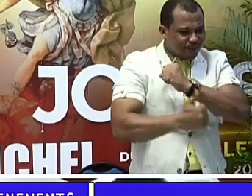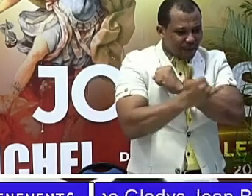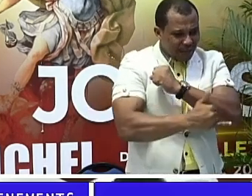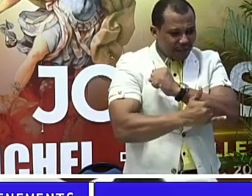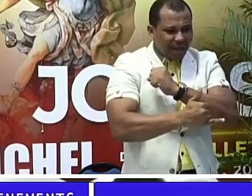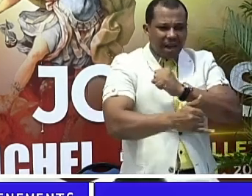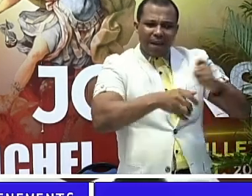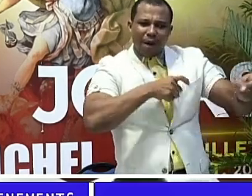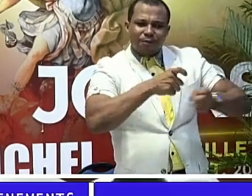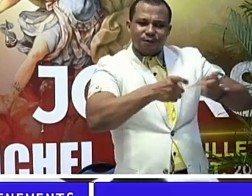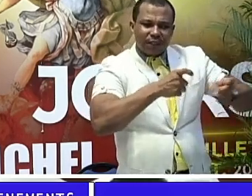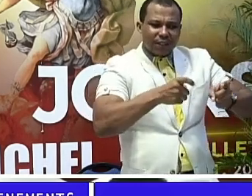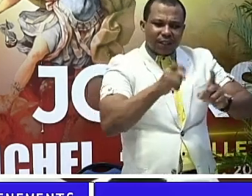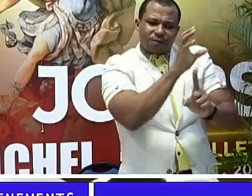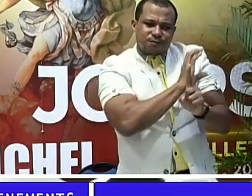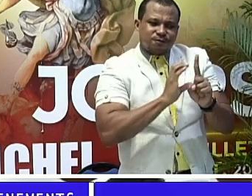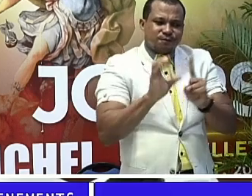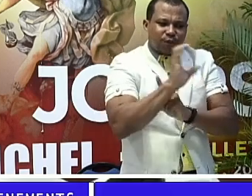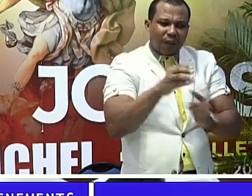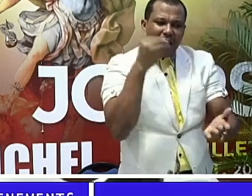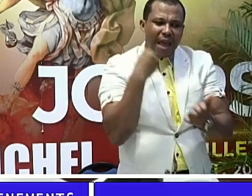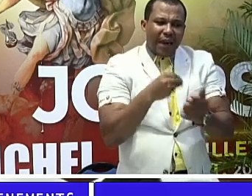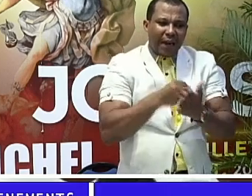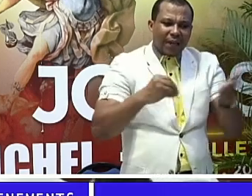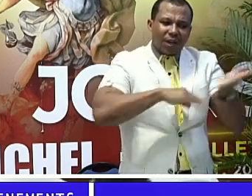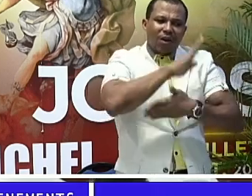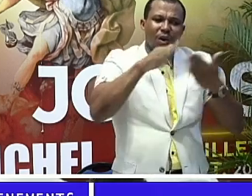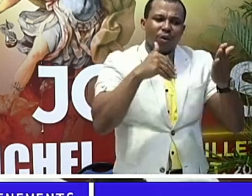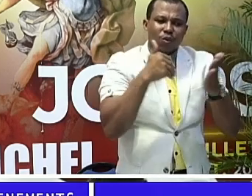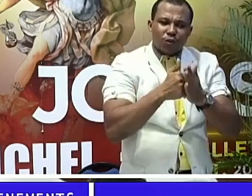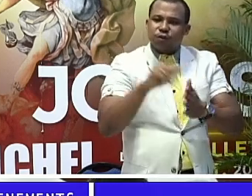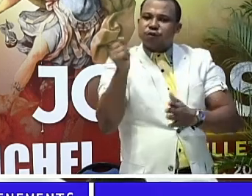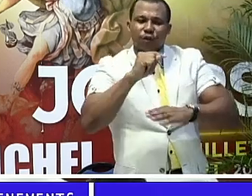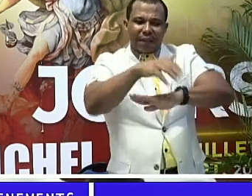économiques, mais au niveau de culture tout. Et tout côté de anglais,